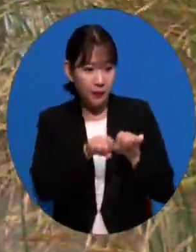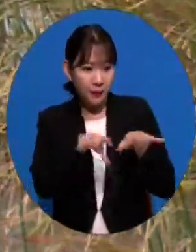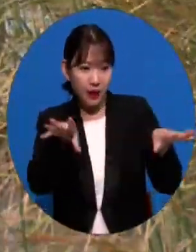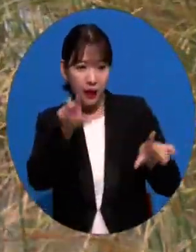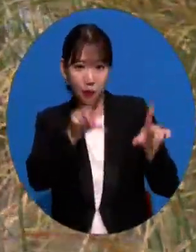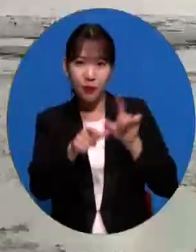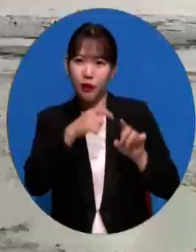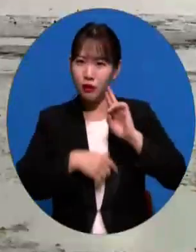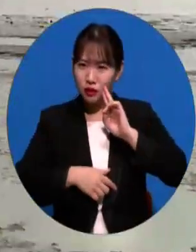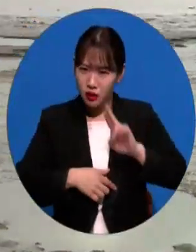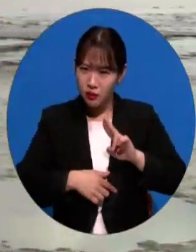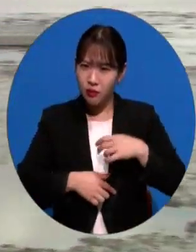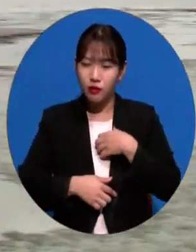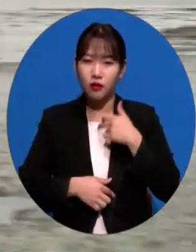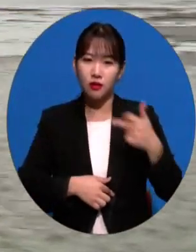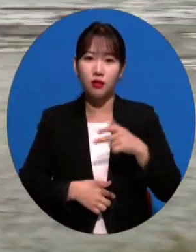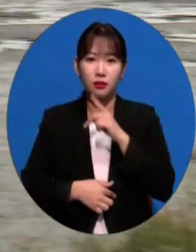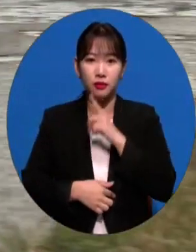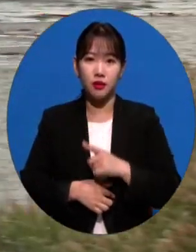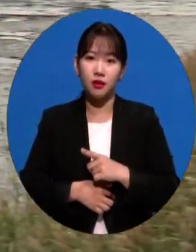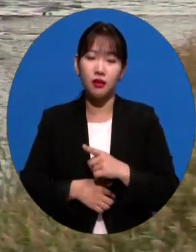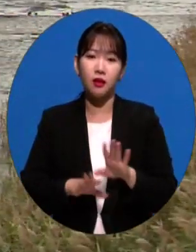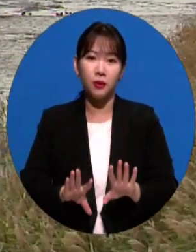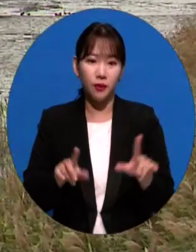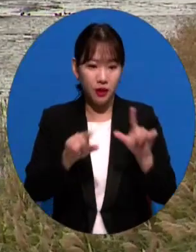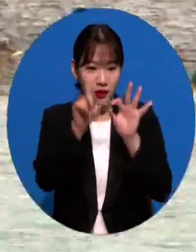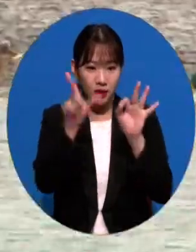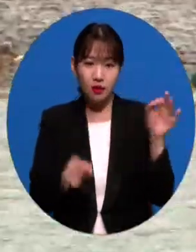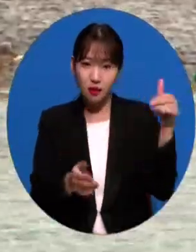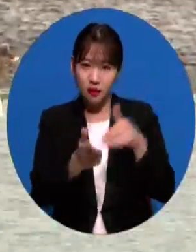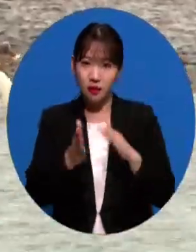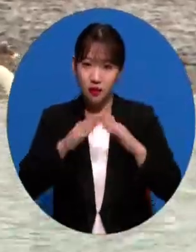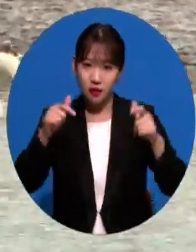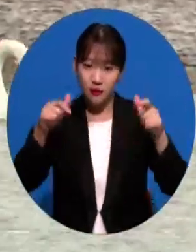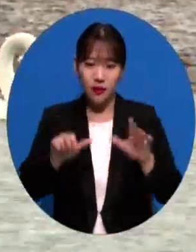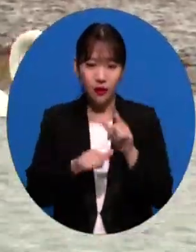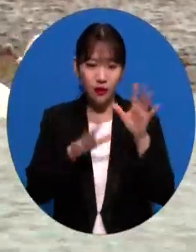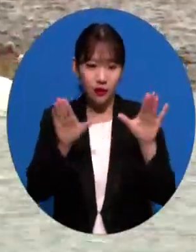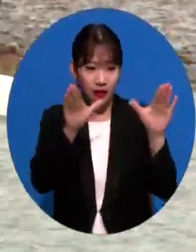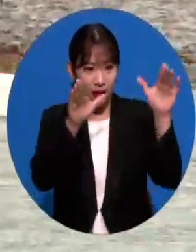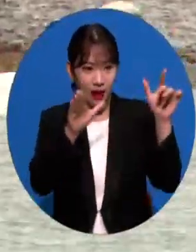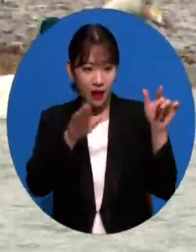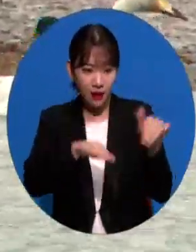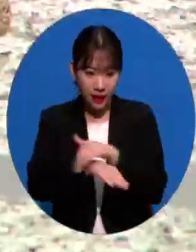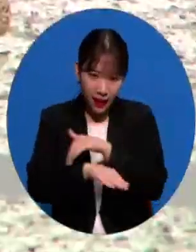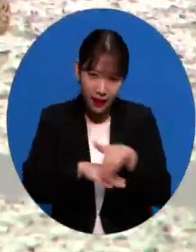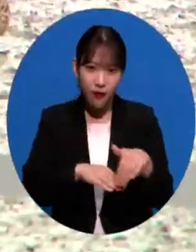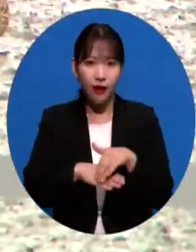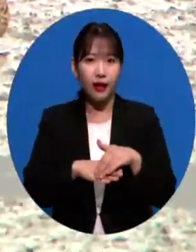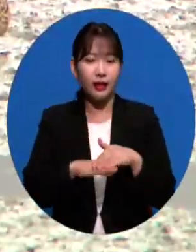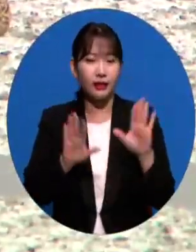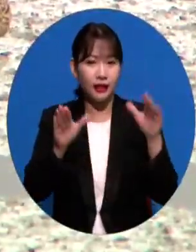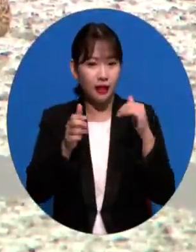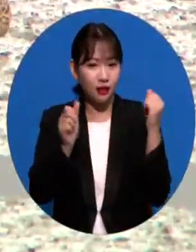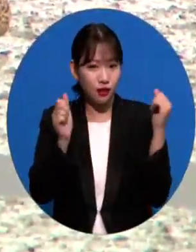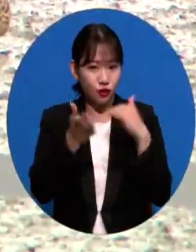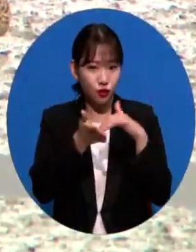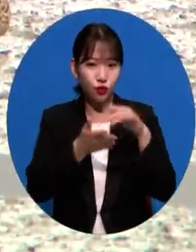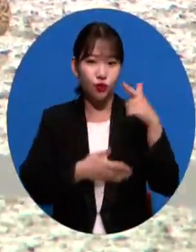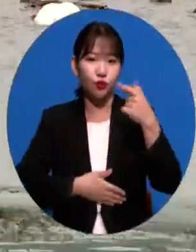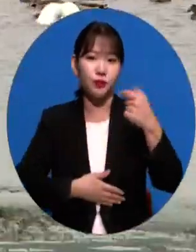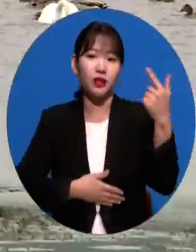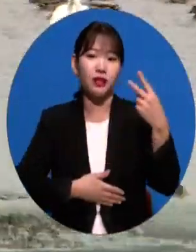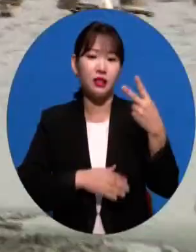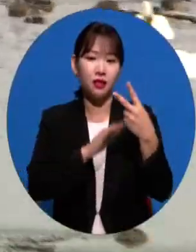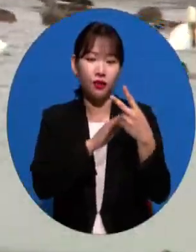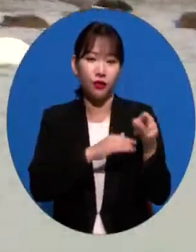더 커질 우려가 크다는 것입니다. 올해 10월까지 전남 철새 도래지를 찾은 겨울새는 6만 2천 마리로